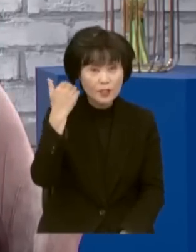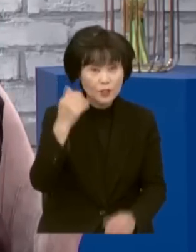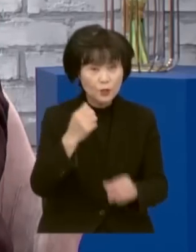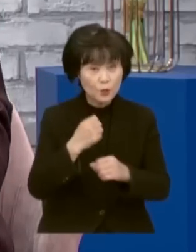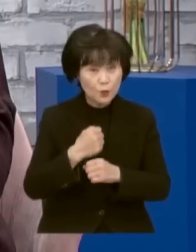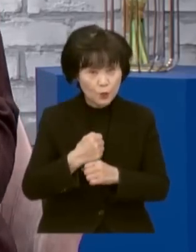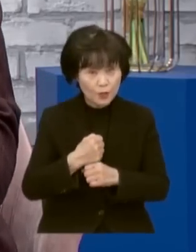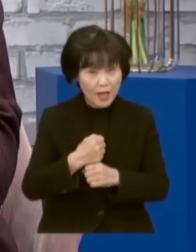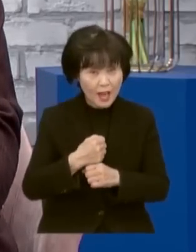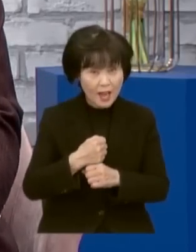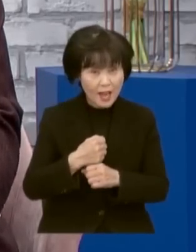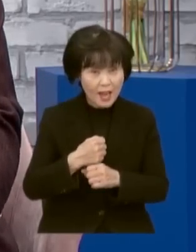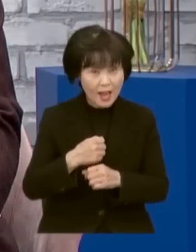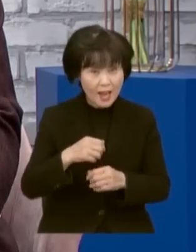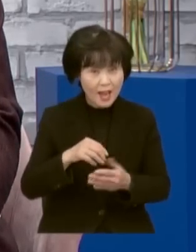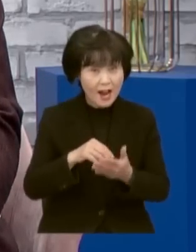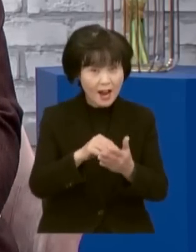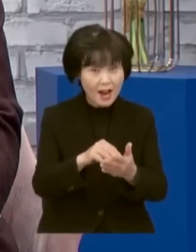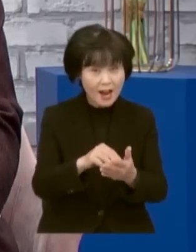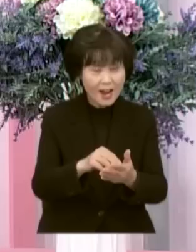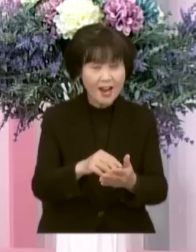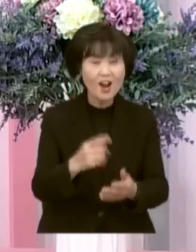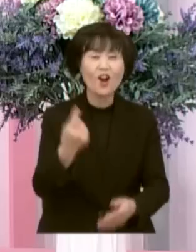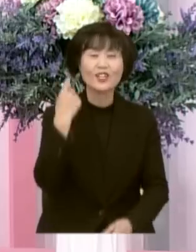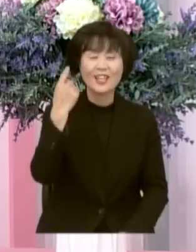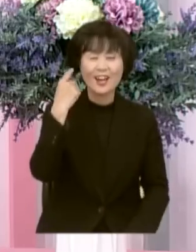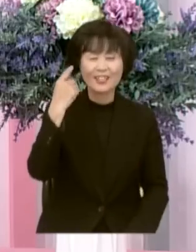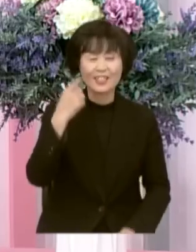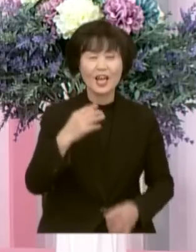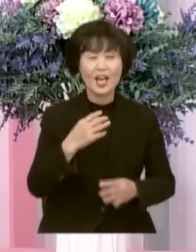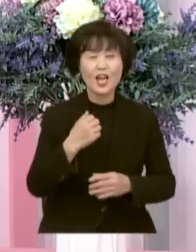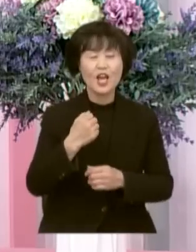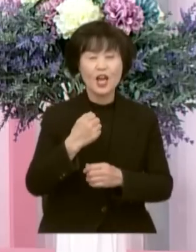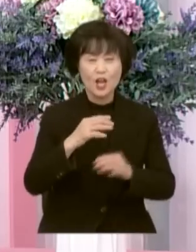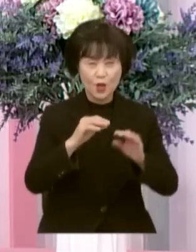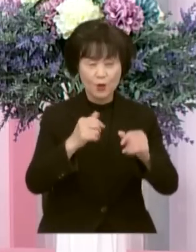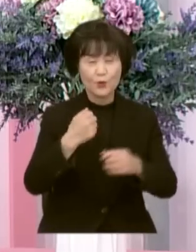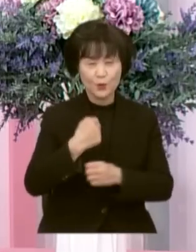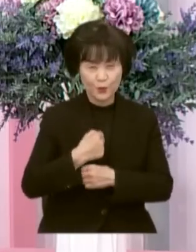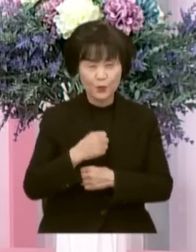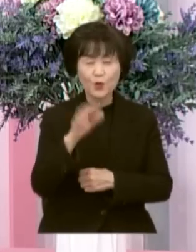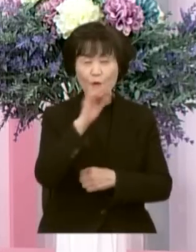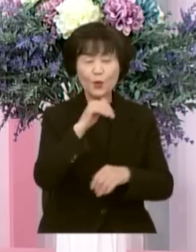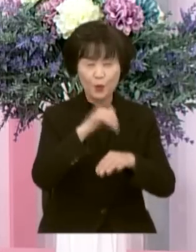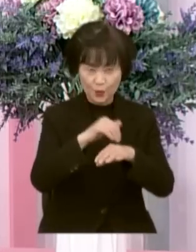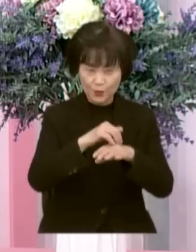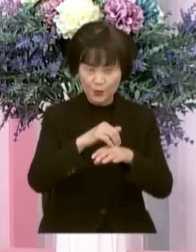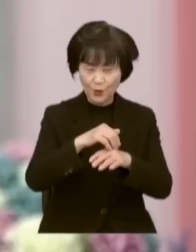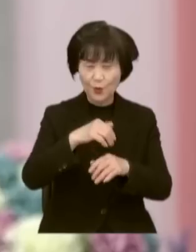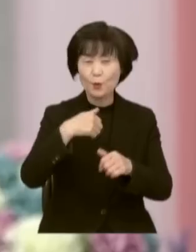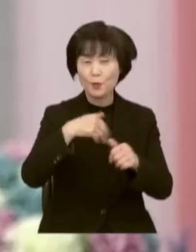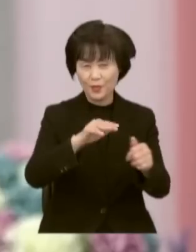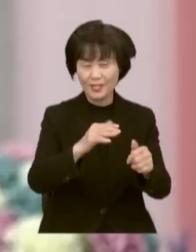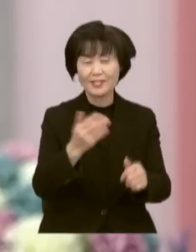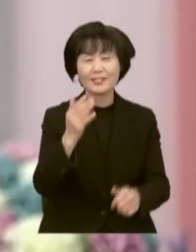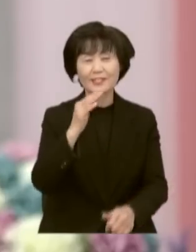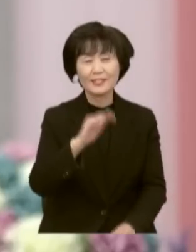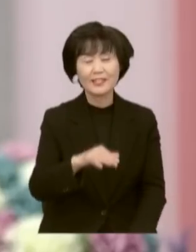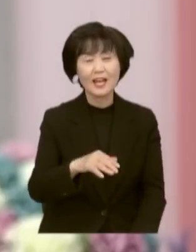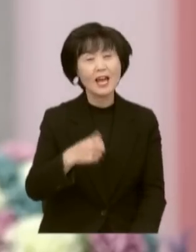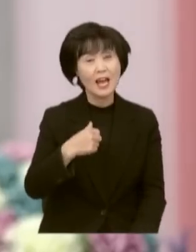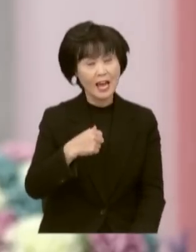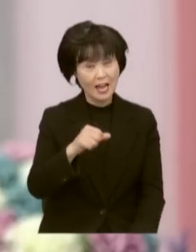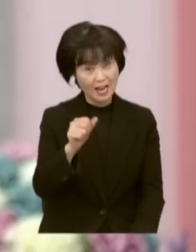갔다고요? 어제. 아주 어제 네, 육군 훈련소 보내주고 왔는데요. 네네. 네.